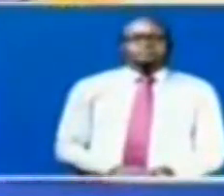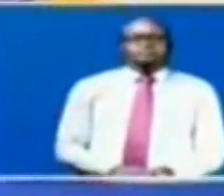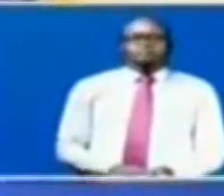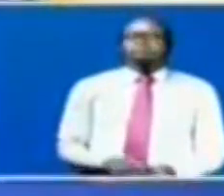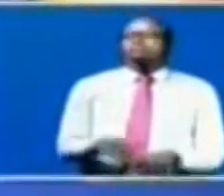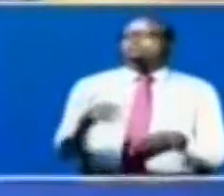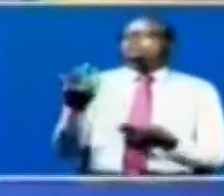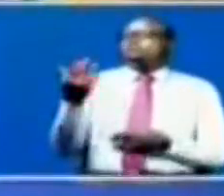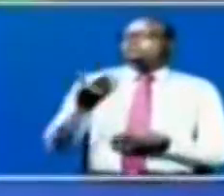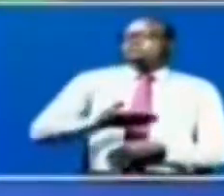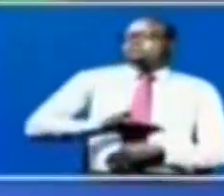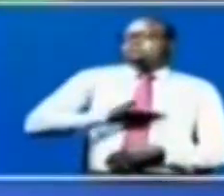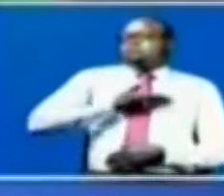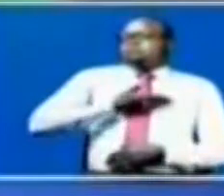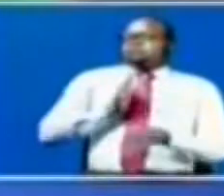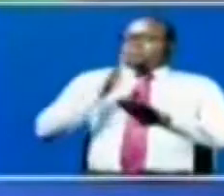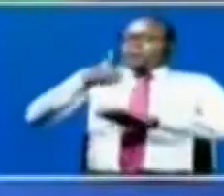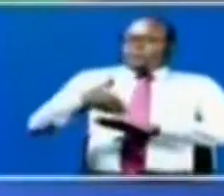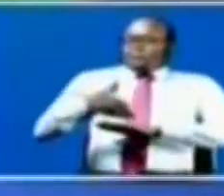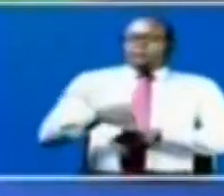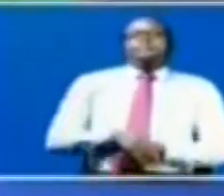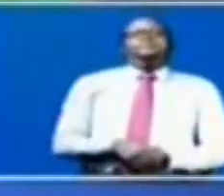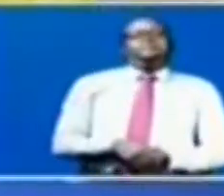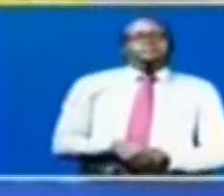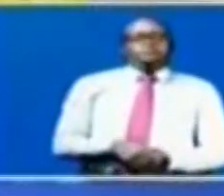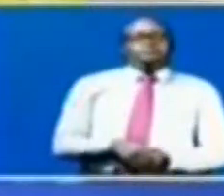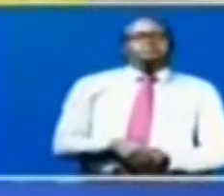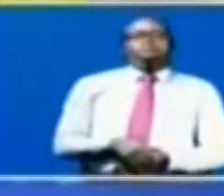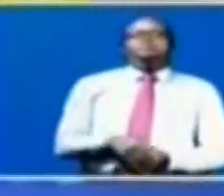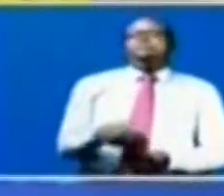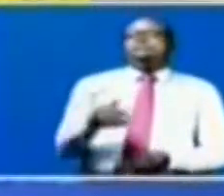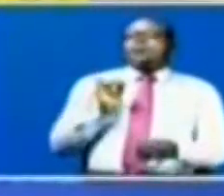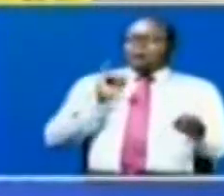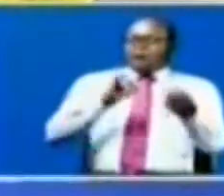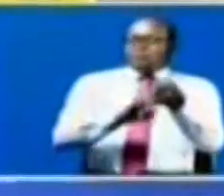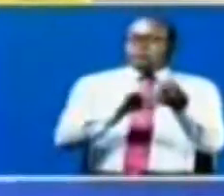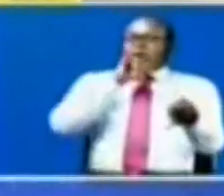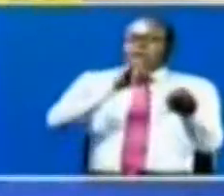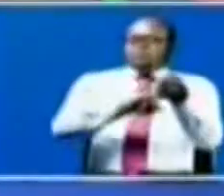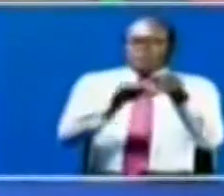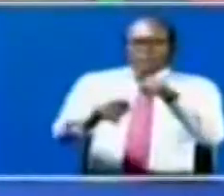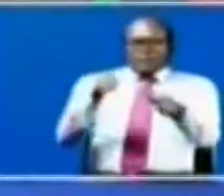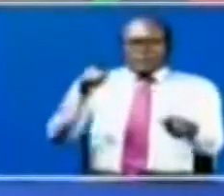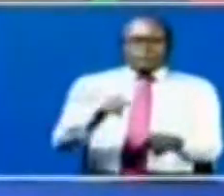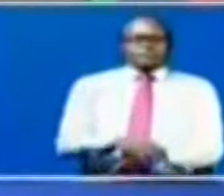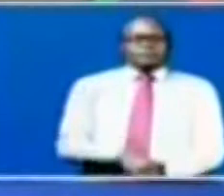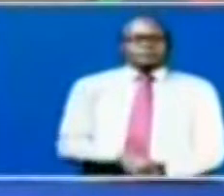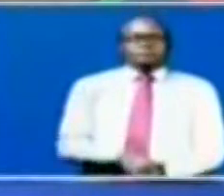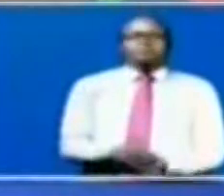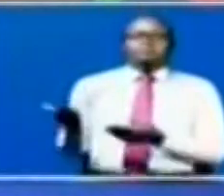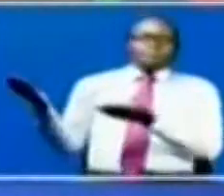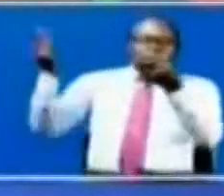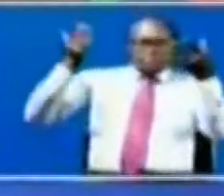Huzuni imetanda katika boma hili baada ya Mary Wanje kukinudhia kumpoteza mumewe mpendwa Samson Kinudhia. Mwanangu amebebwa,